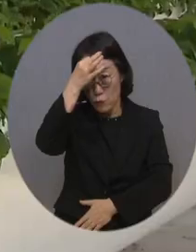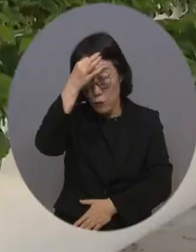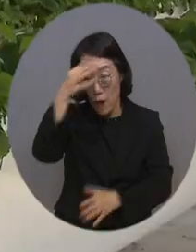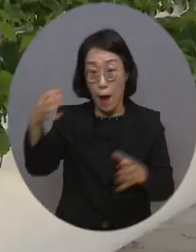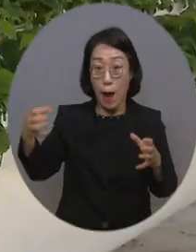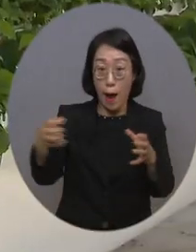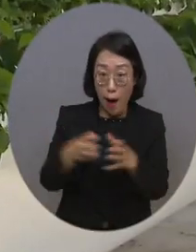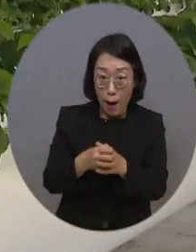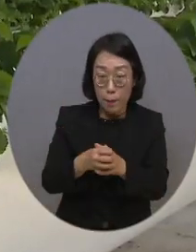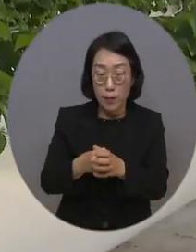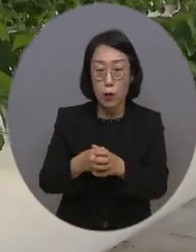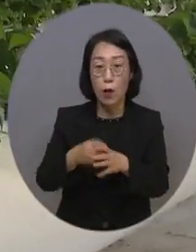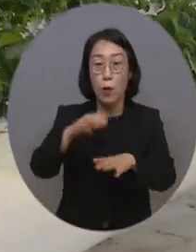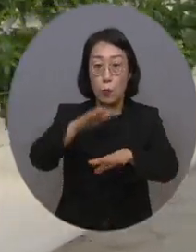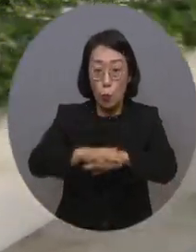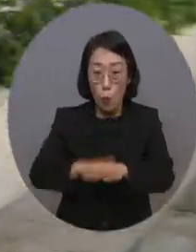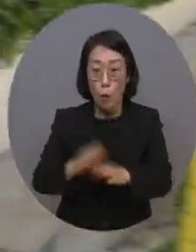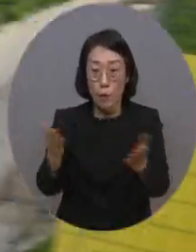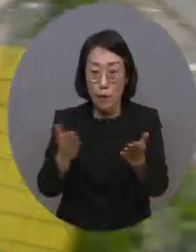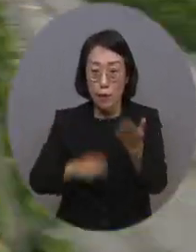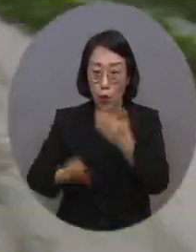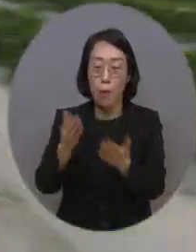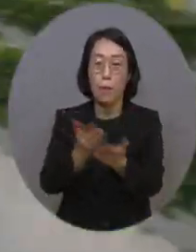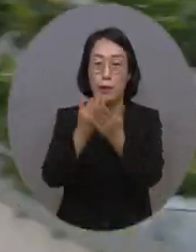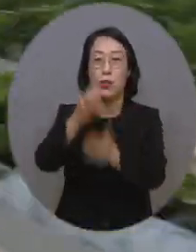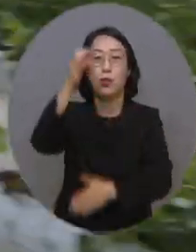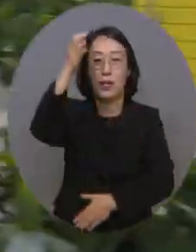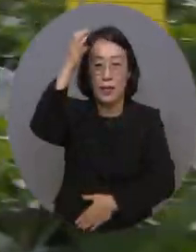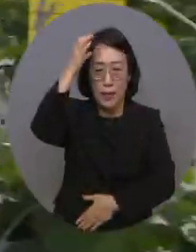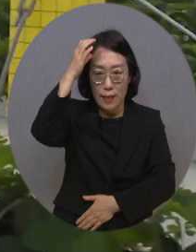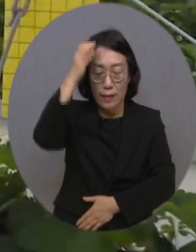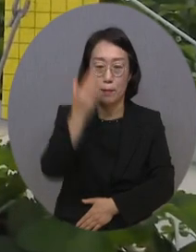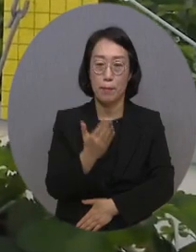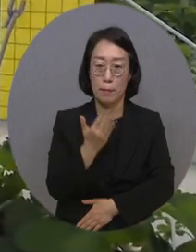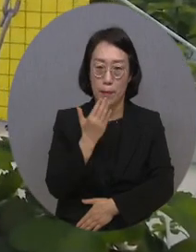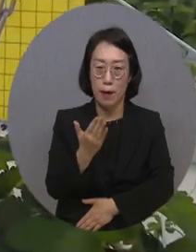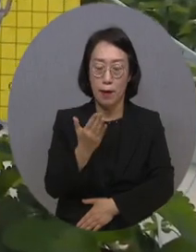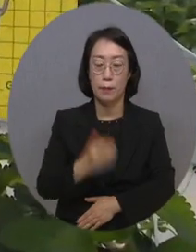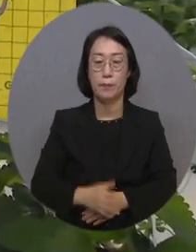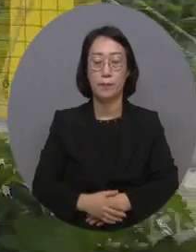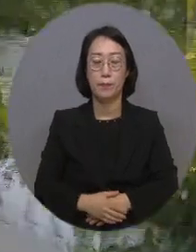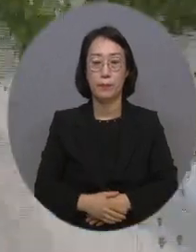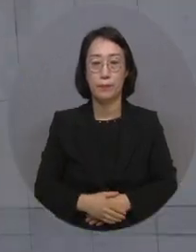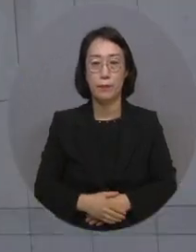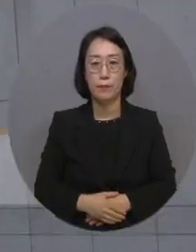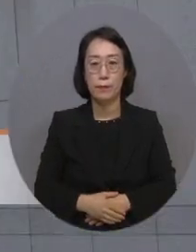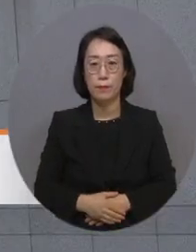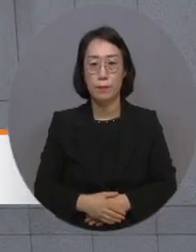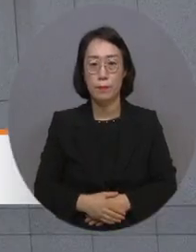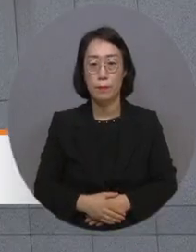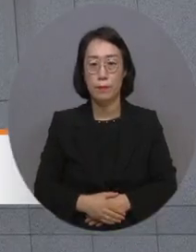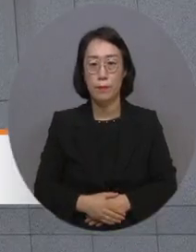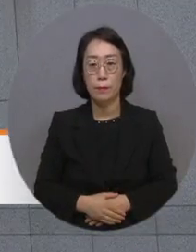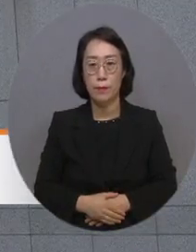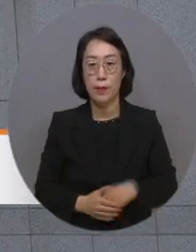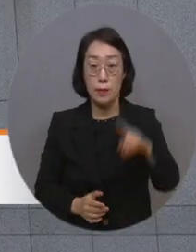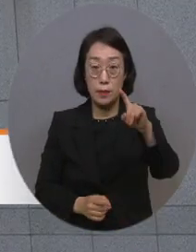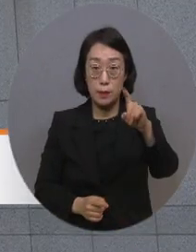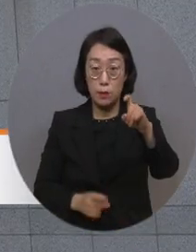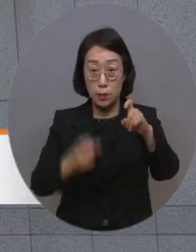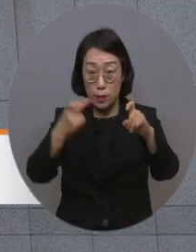인한 지역 농업의 발전이 기대됩니다. 복지TV 뉴스 장우현입니다. 지난 12일